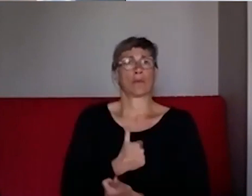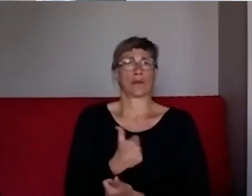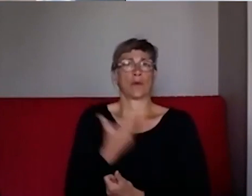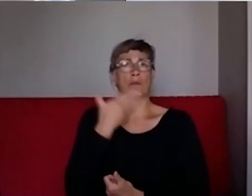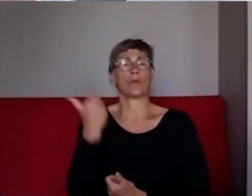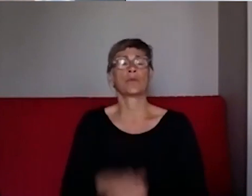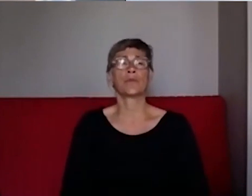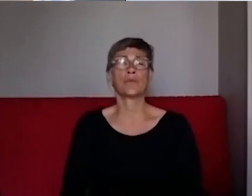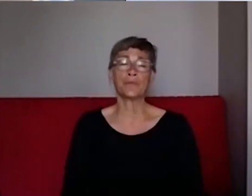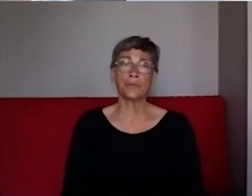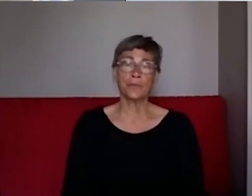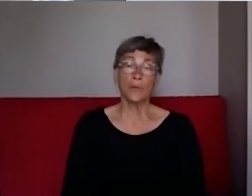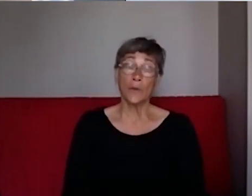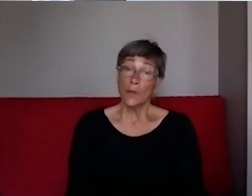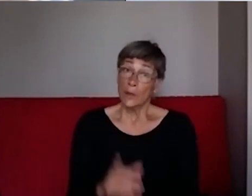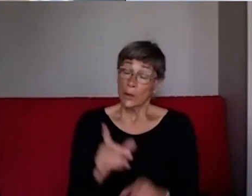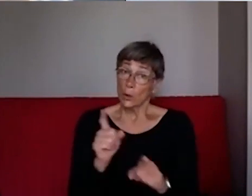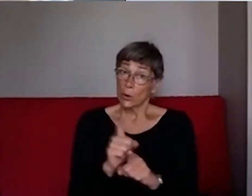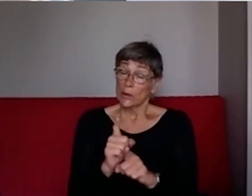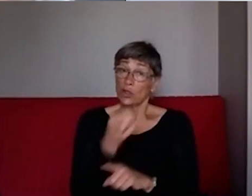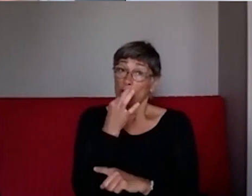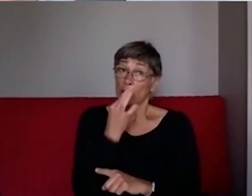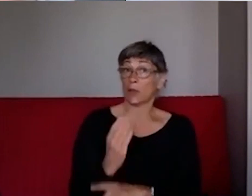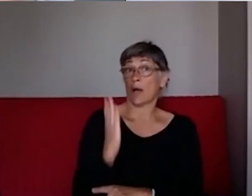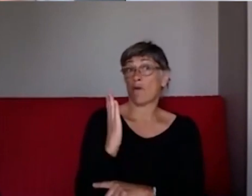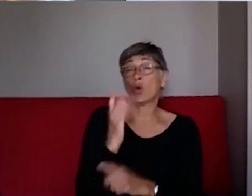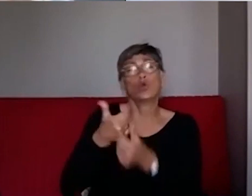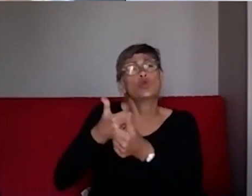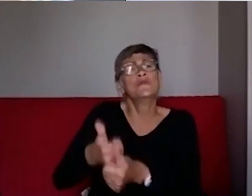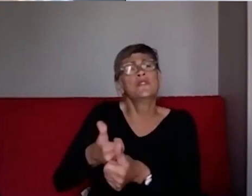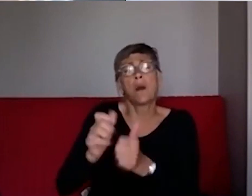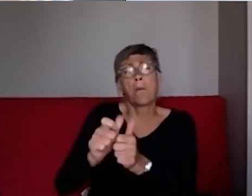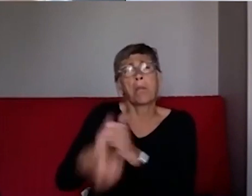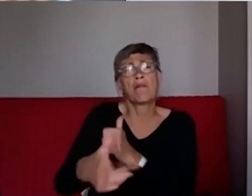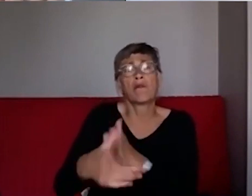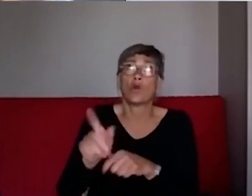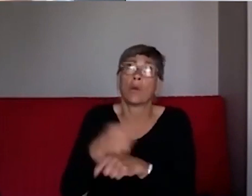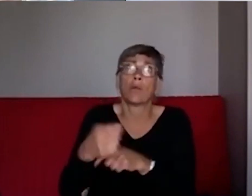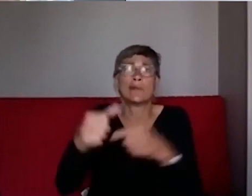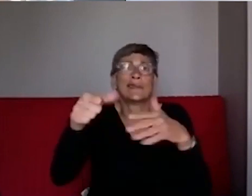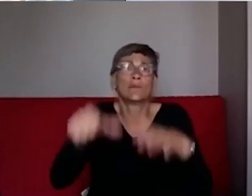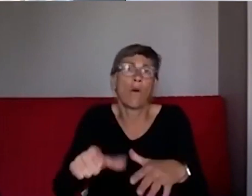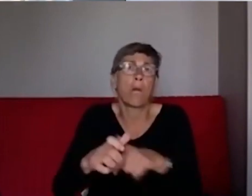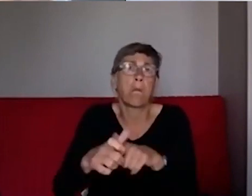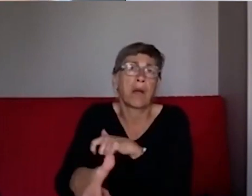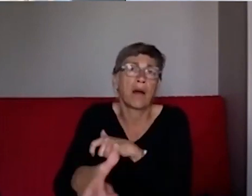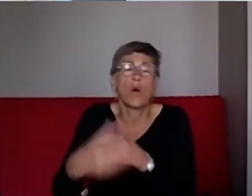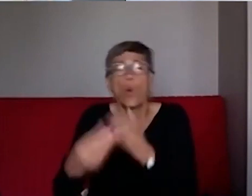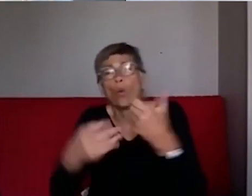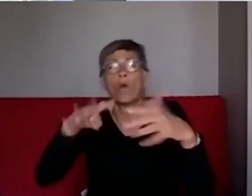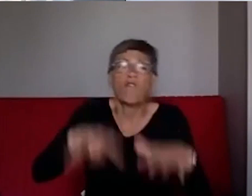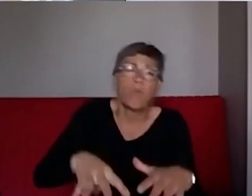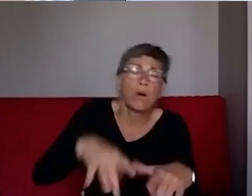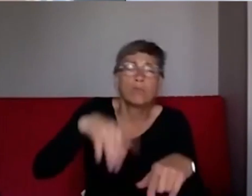Sur le bilan de compétences, c'est ce que j'ai dit tout à l'heure, effectivement, le suivi, on a normalement à 6 mois, mais ça peut être 6 mois, 9 mois,